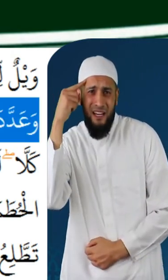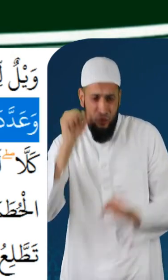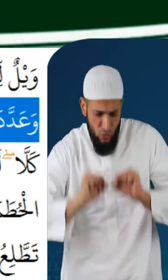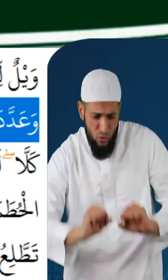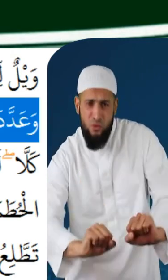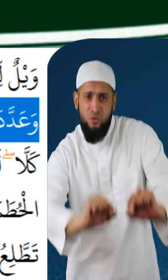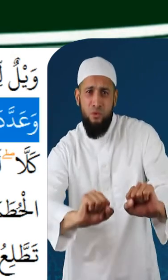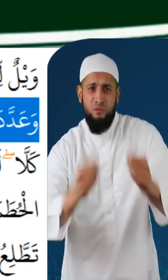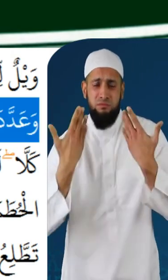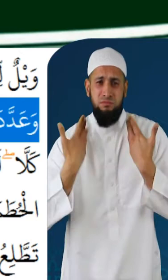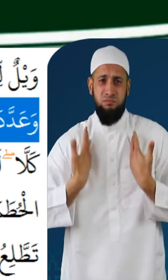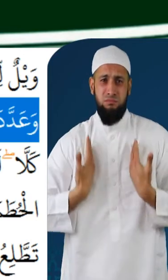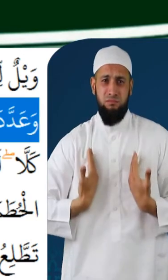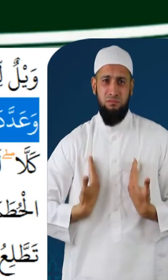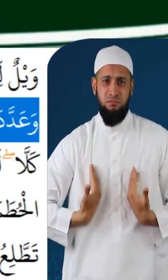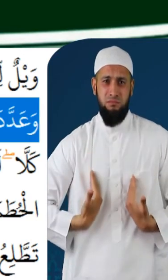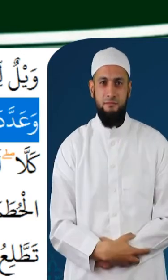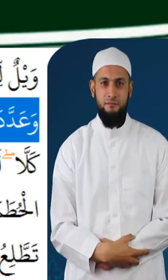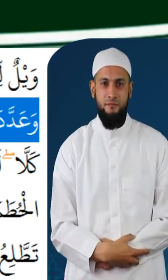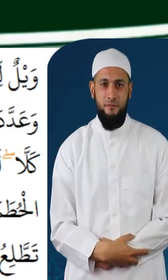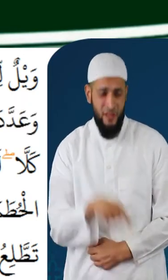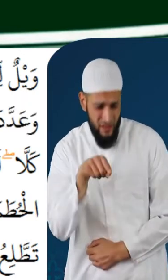لكل هم ذات كلا